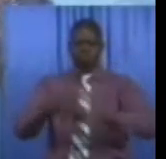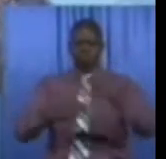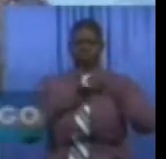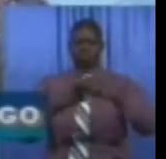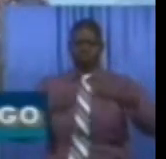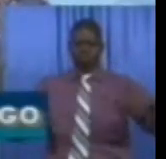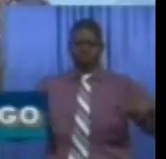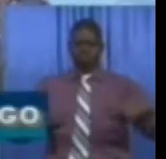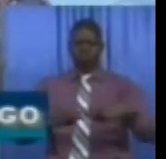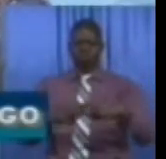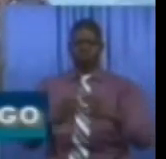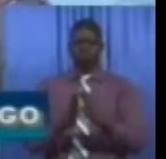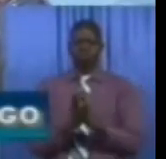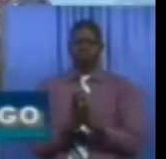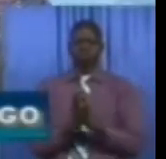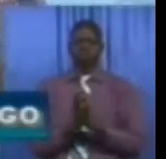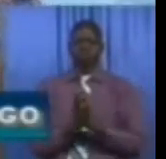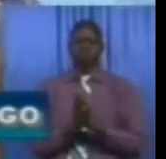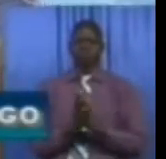l'électricité.